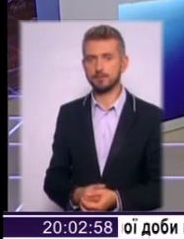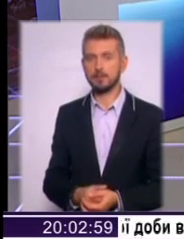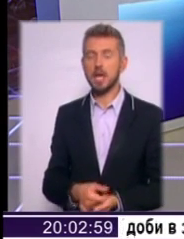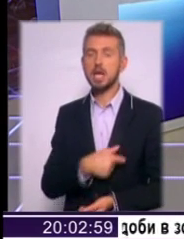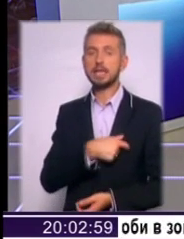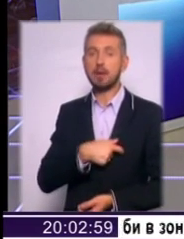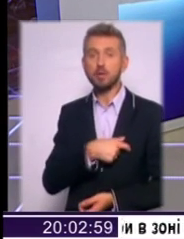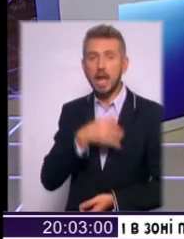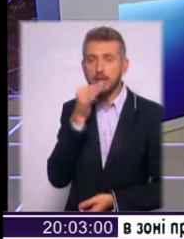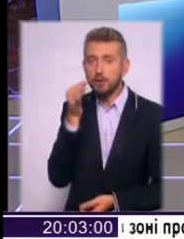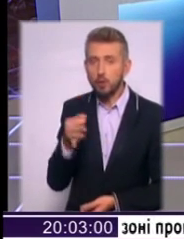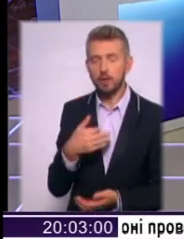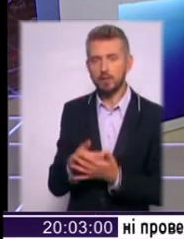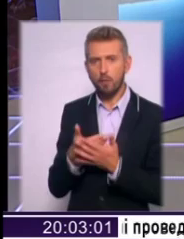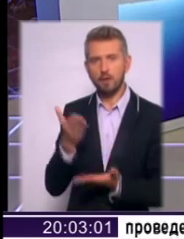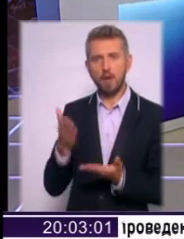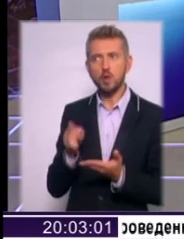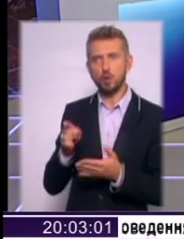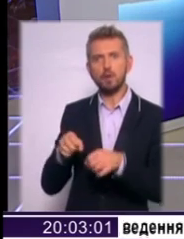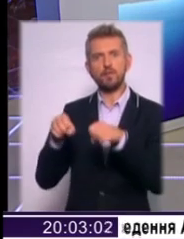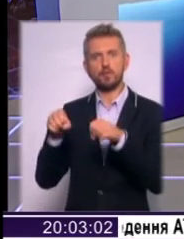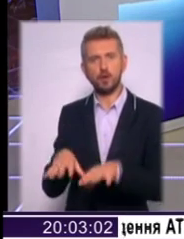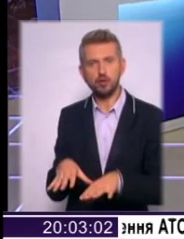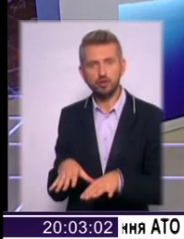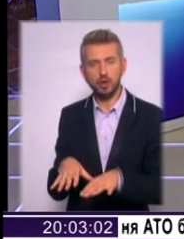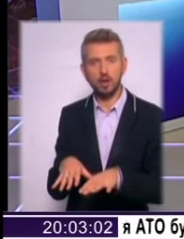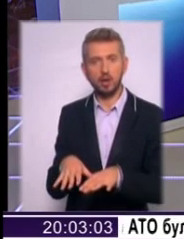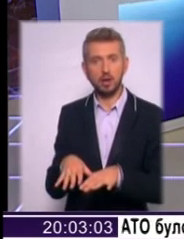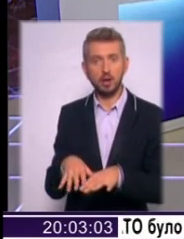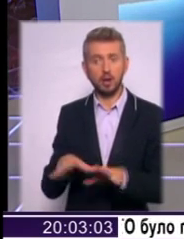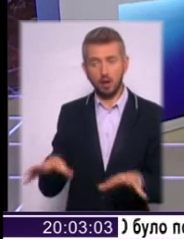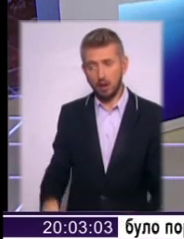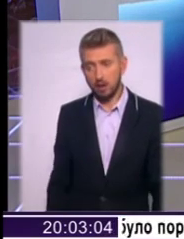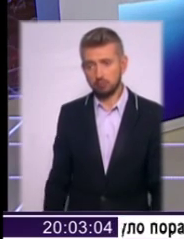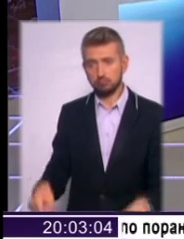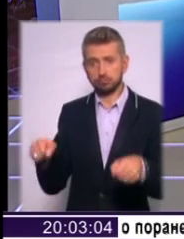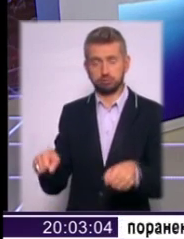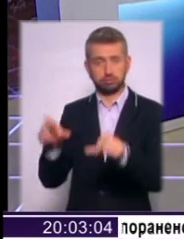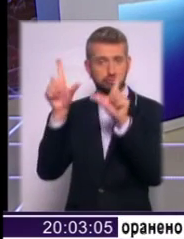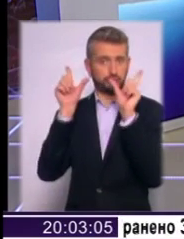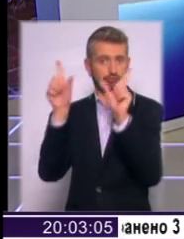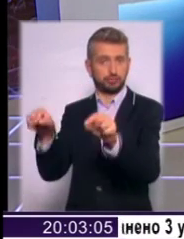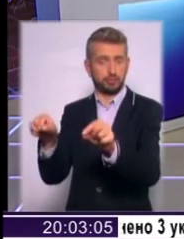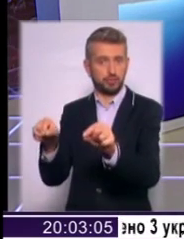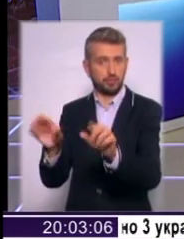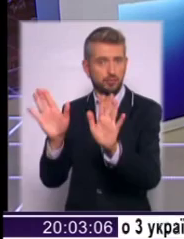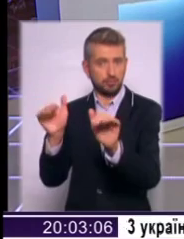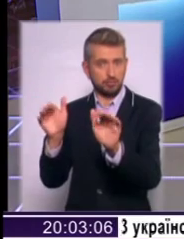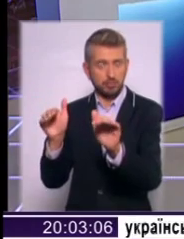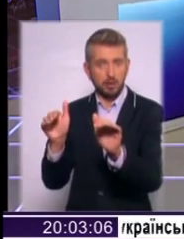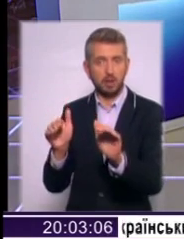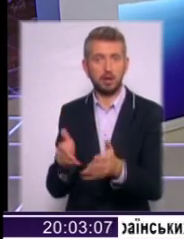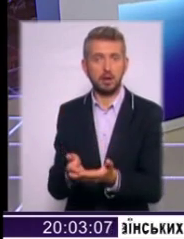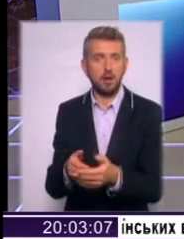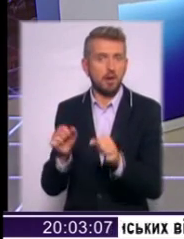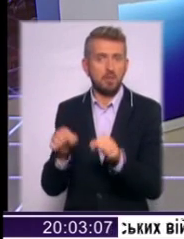Депутати висловлюються, мовляв, якщо ви вирішили, да, хапаєте свої речі, їдьте туди, словами. Ну якось, знаєте, тому можете